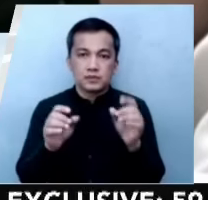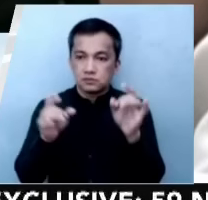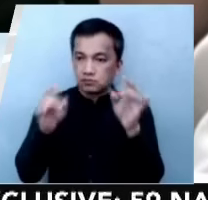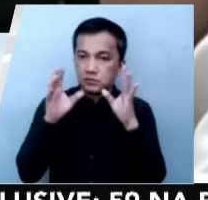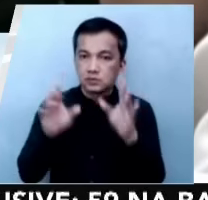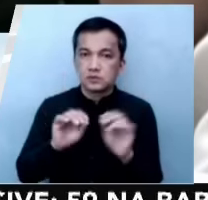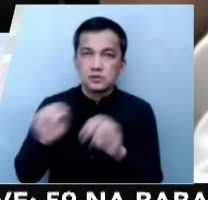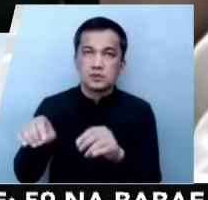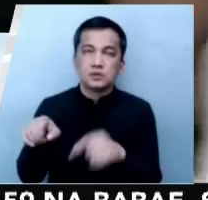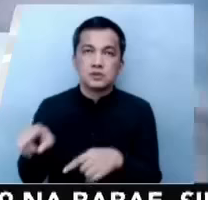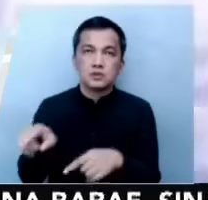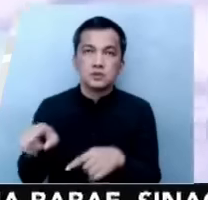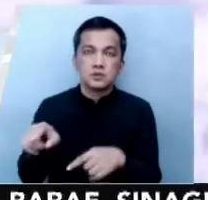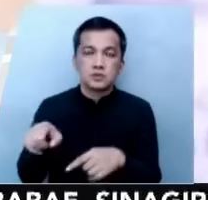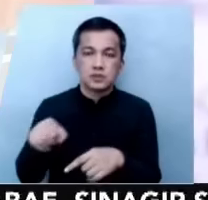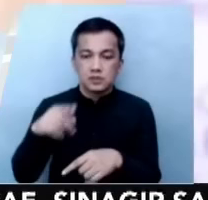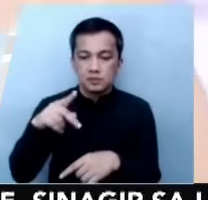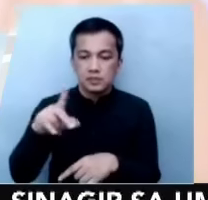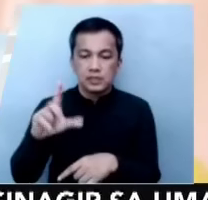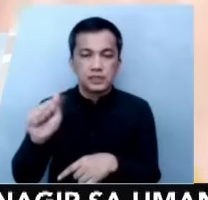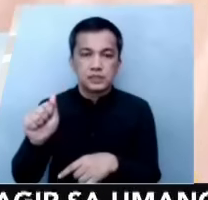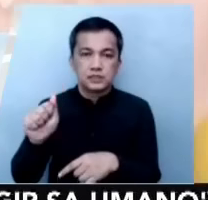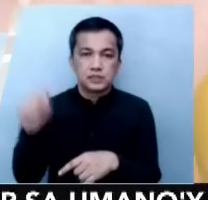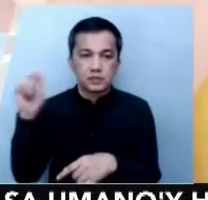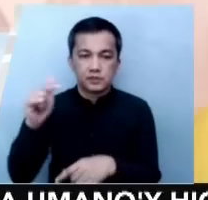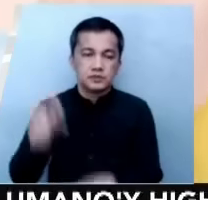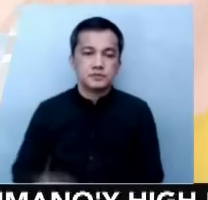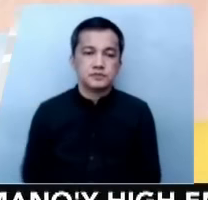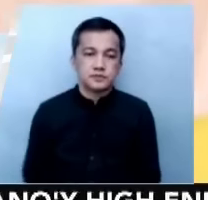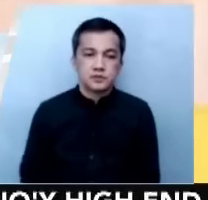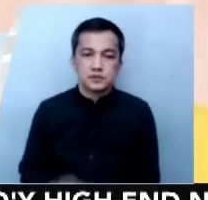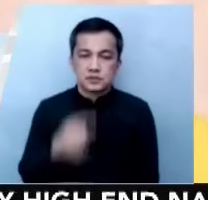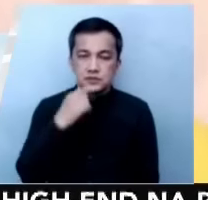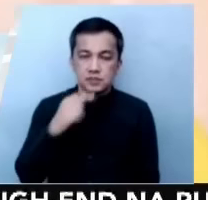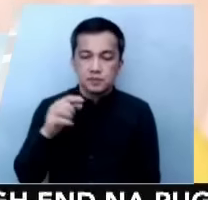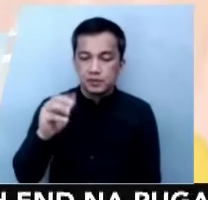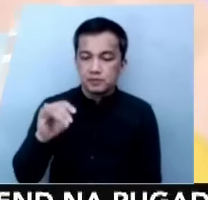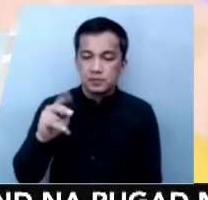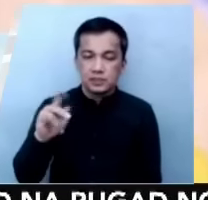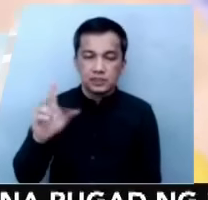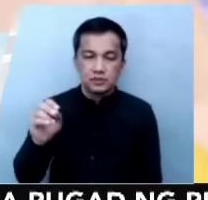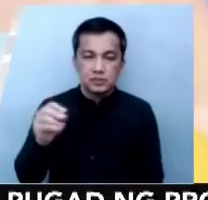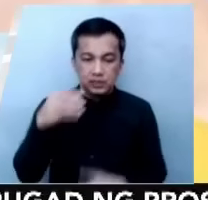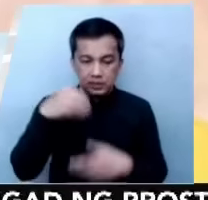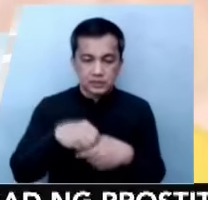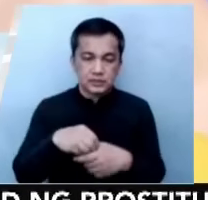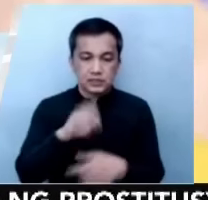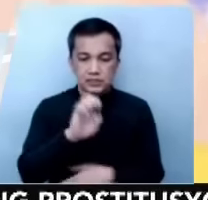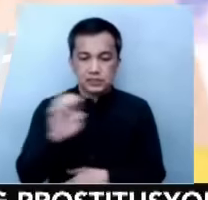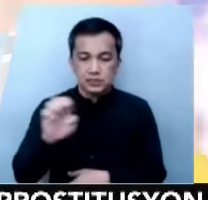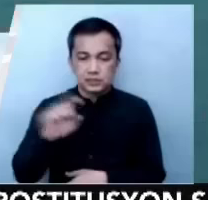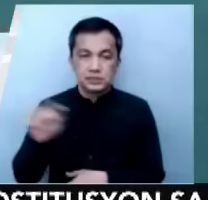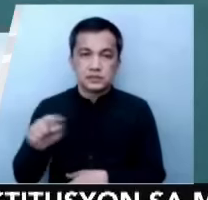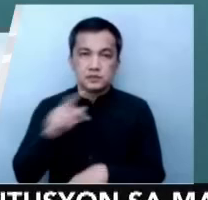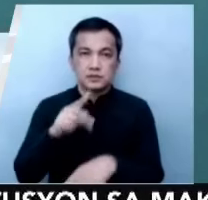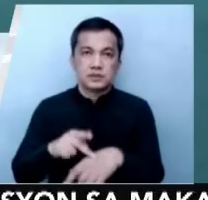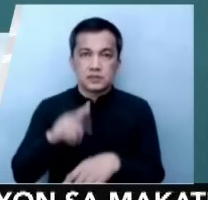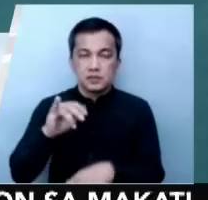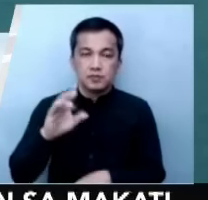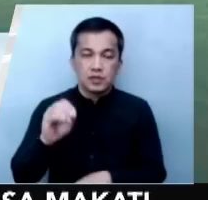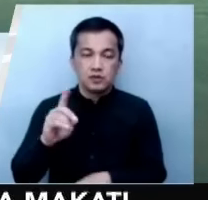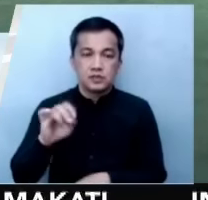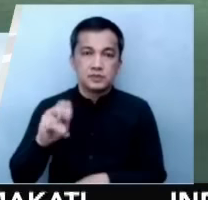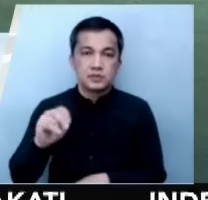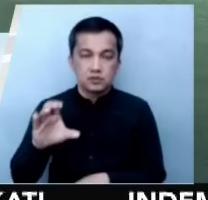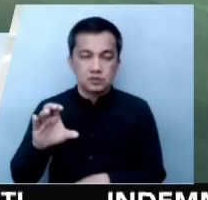to the PLA Air Force. Sabi pa ni Manalo, nasa loob ng exclusive economic zone ng Pilipinas ang Bajo de Masinloc. Kaya kung